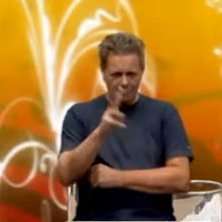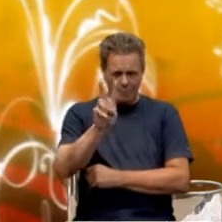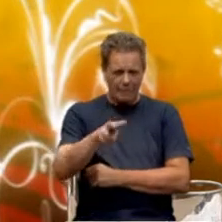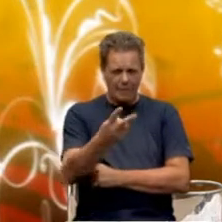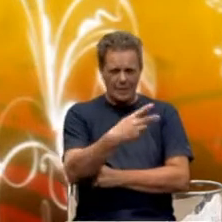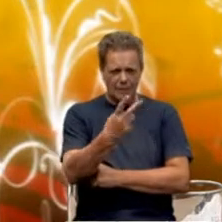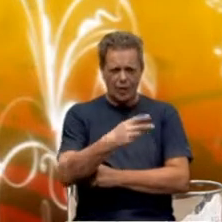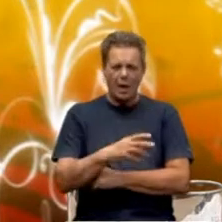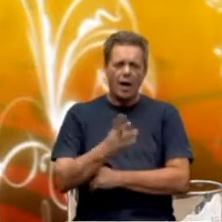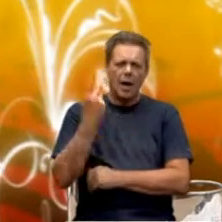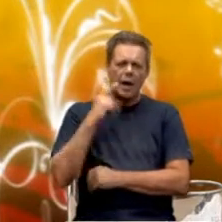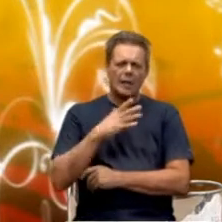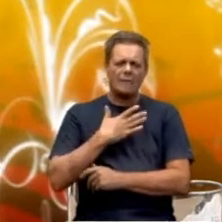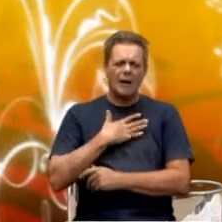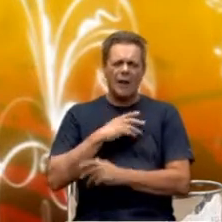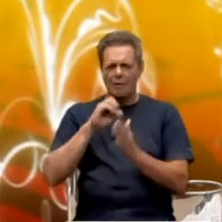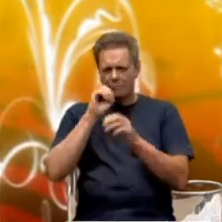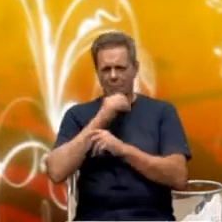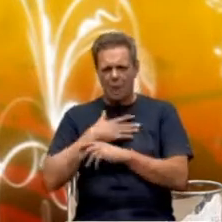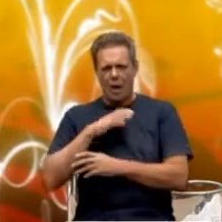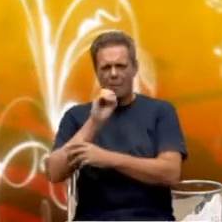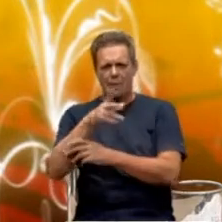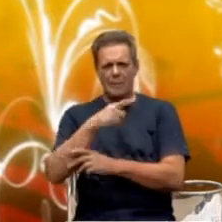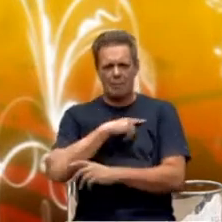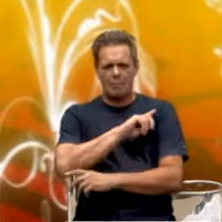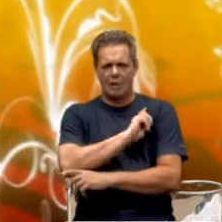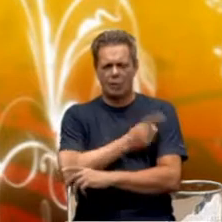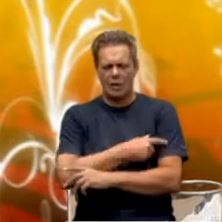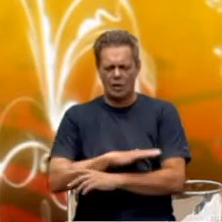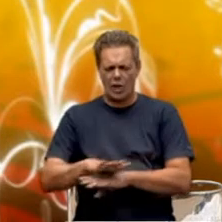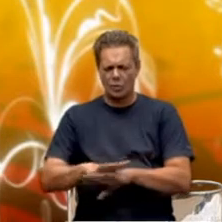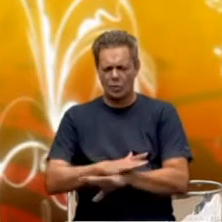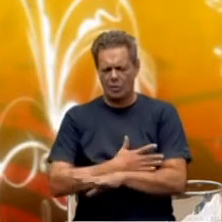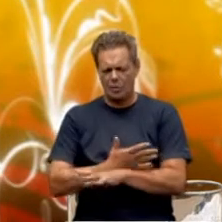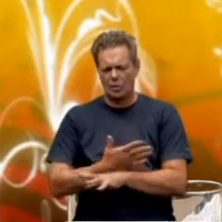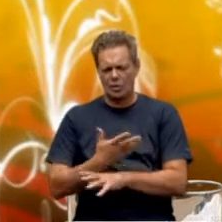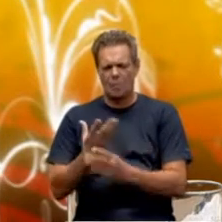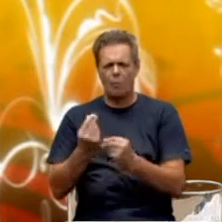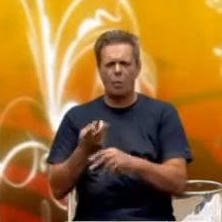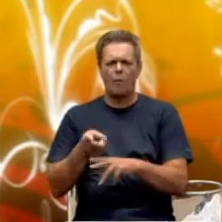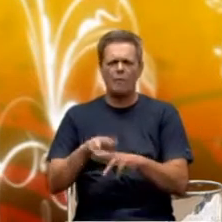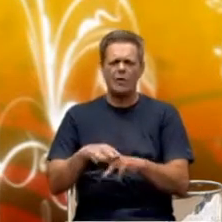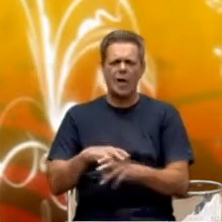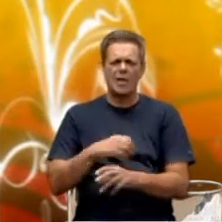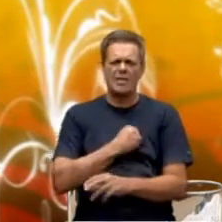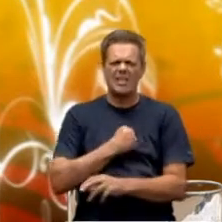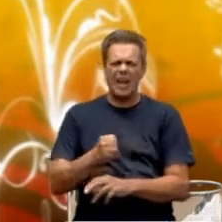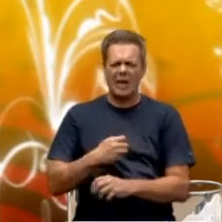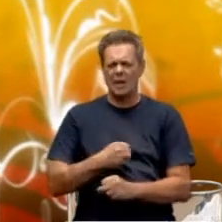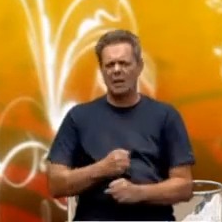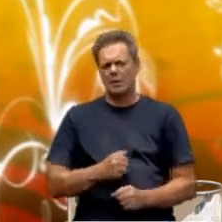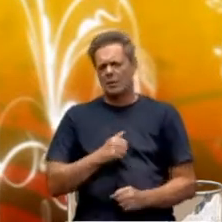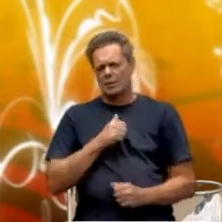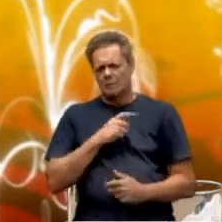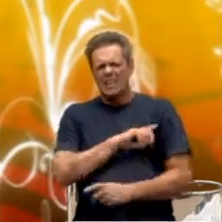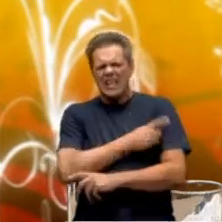svaka emisija me osnažila. I da se osjećam puno više i snage i hrabrosti, da mi se nešto sutra